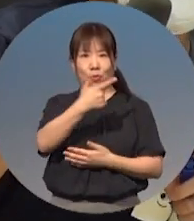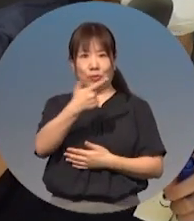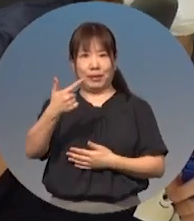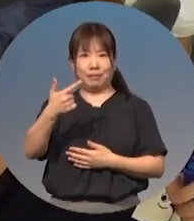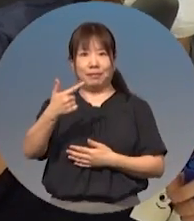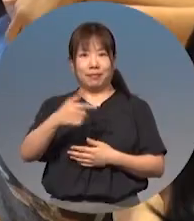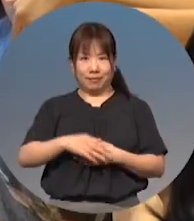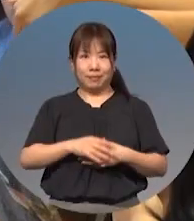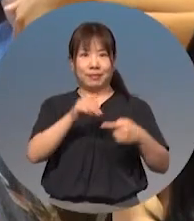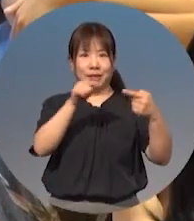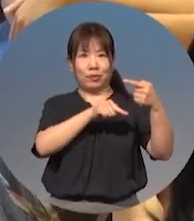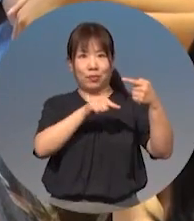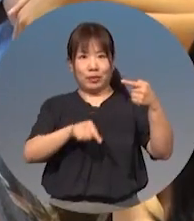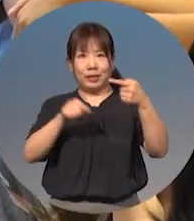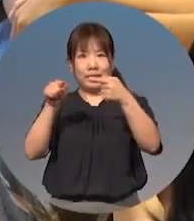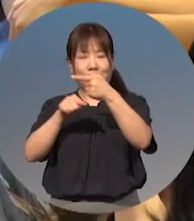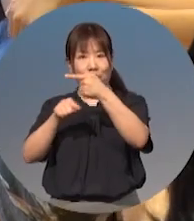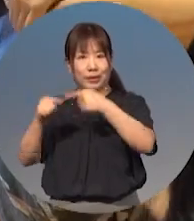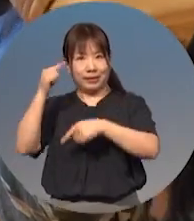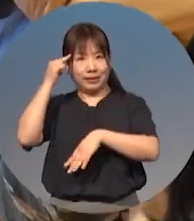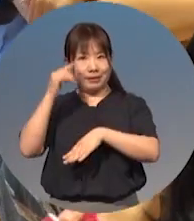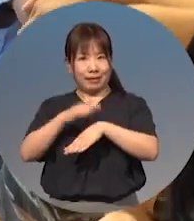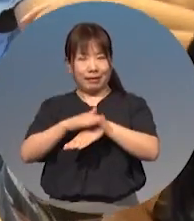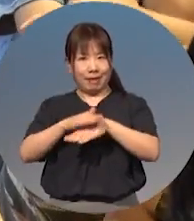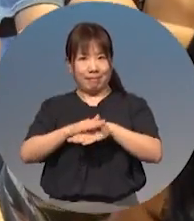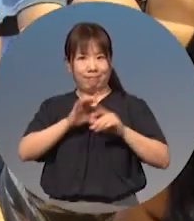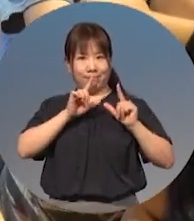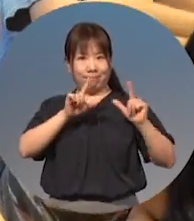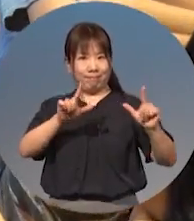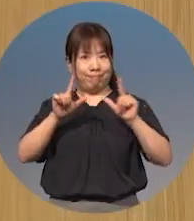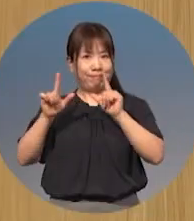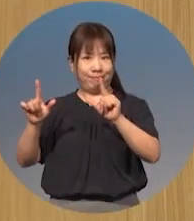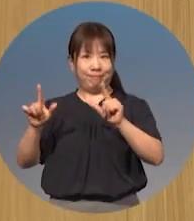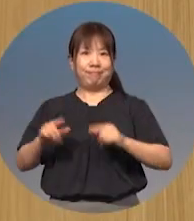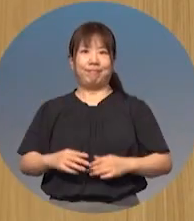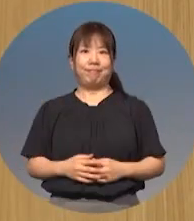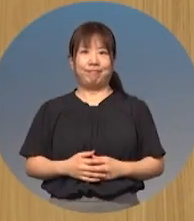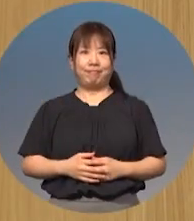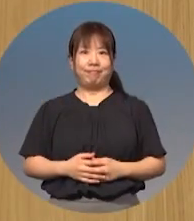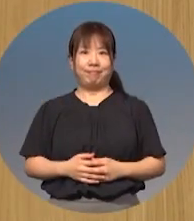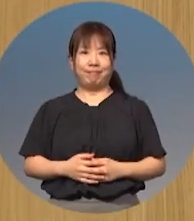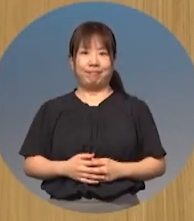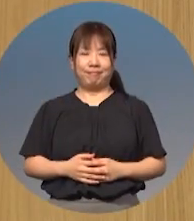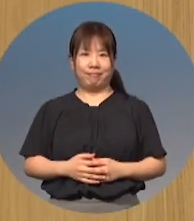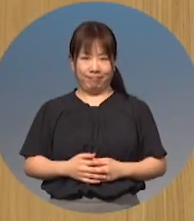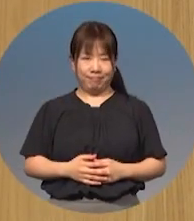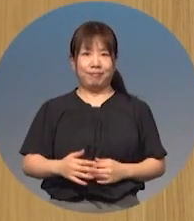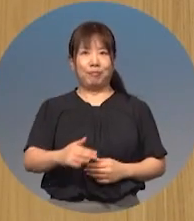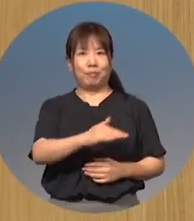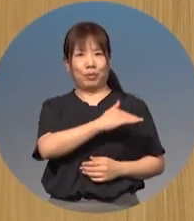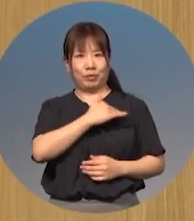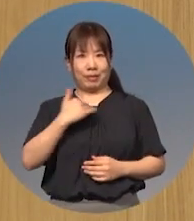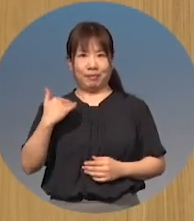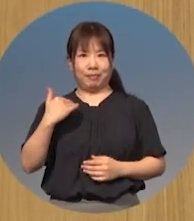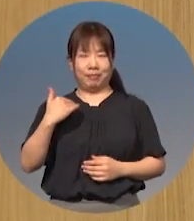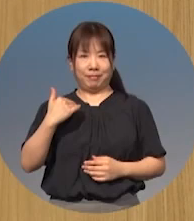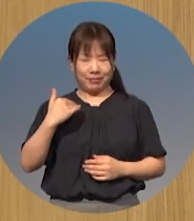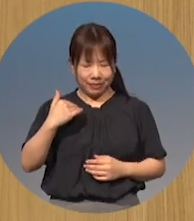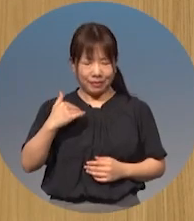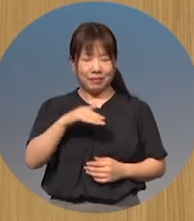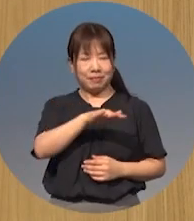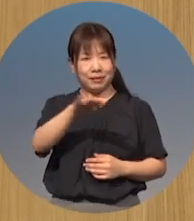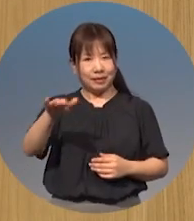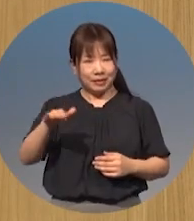考えている子供の街の政策を堂々と発表しました僕たちはみんな